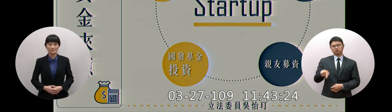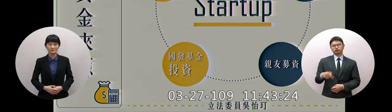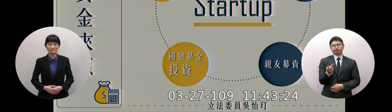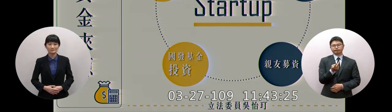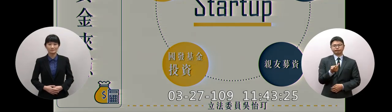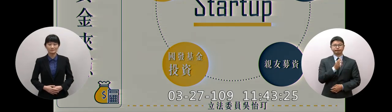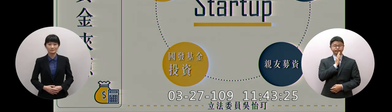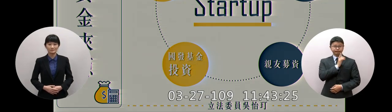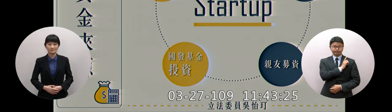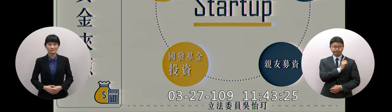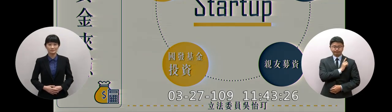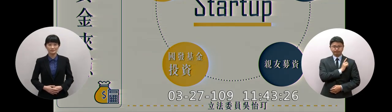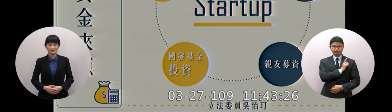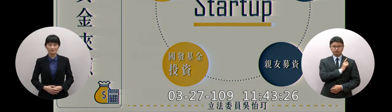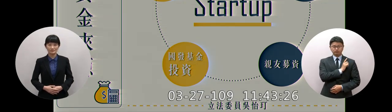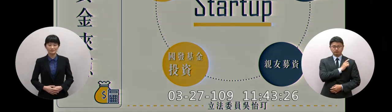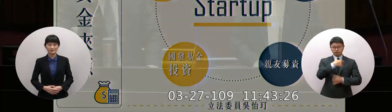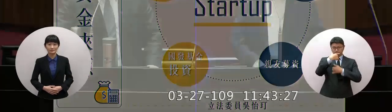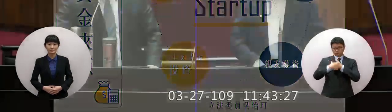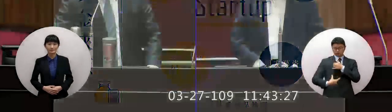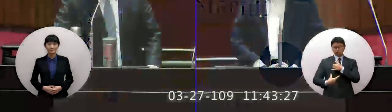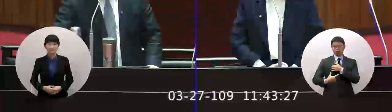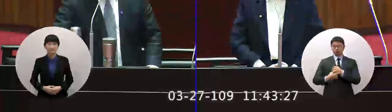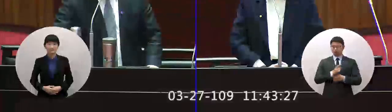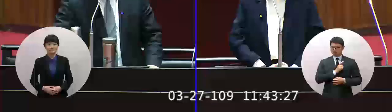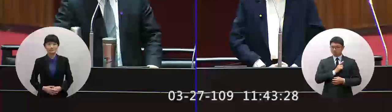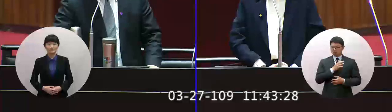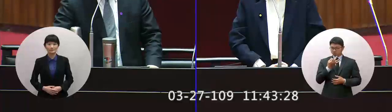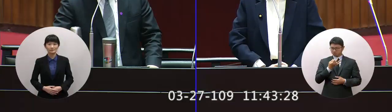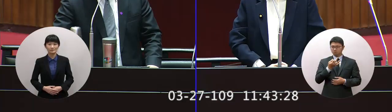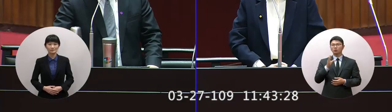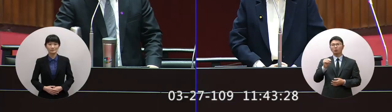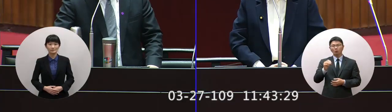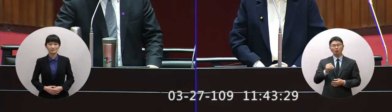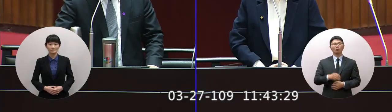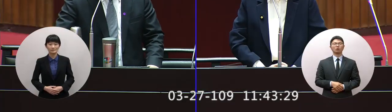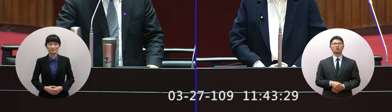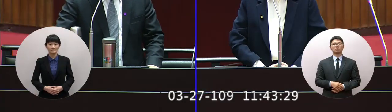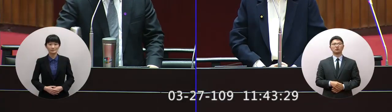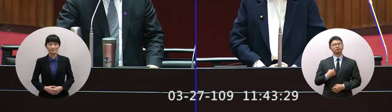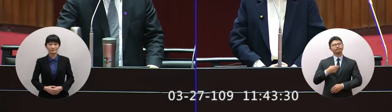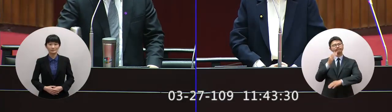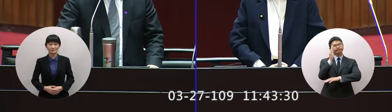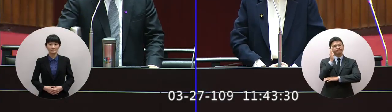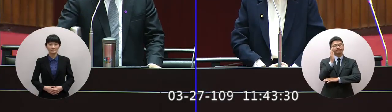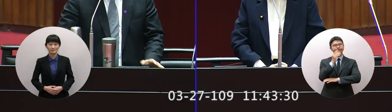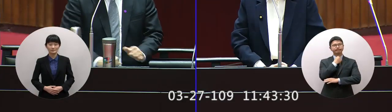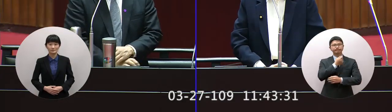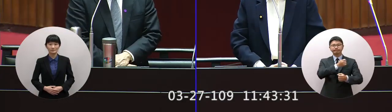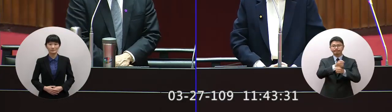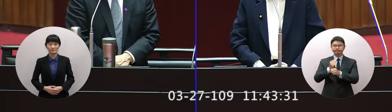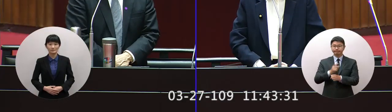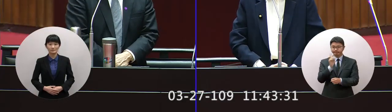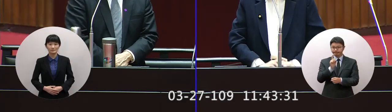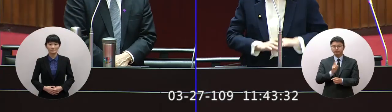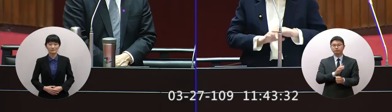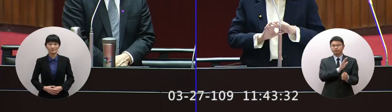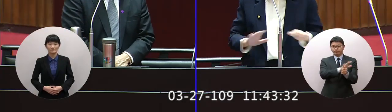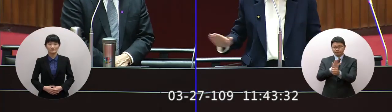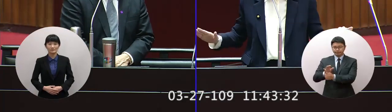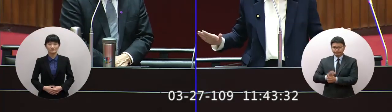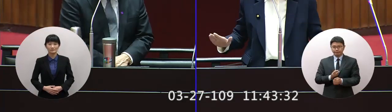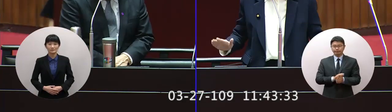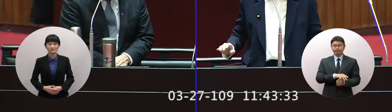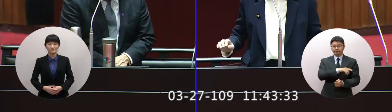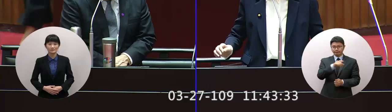是看自己本身创业的人自己本身的经济能力，所以那我们政府要做的应该是帮助大家都有一